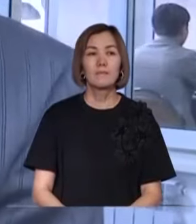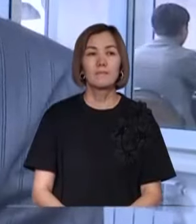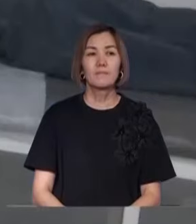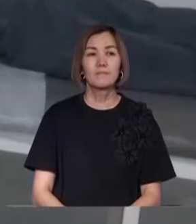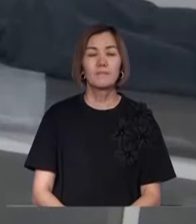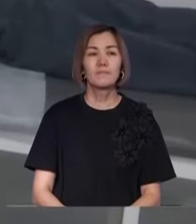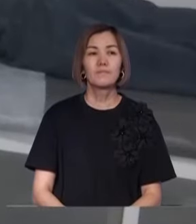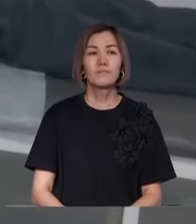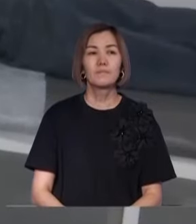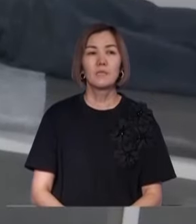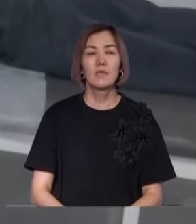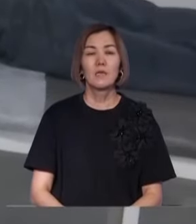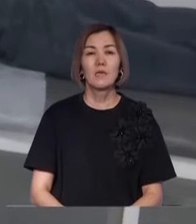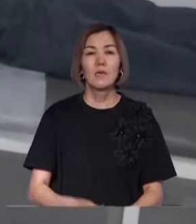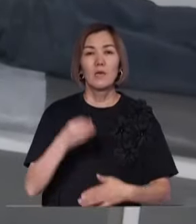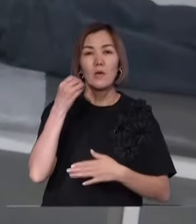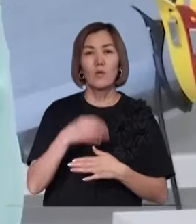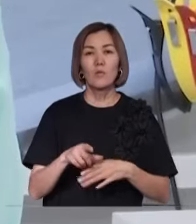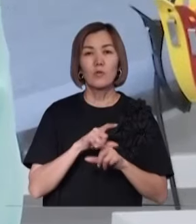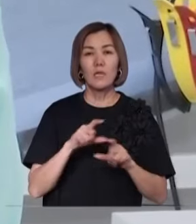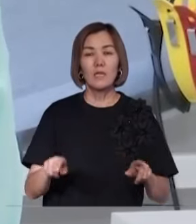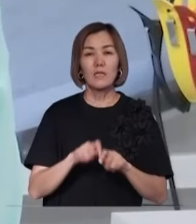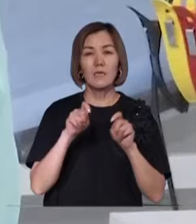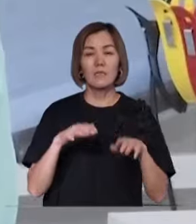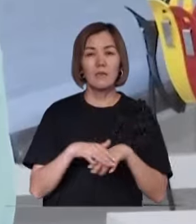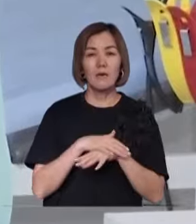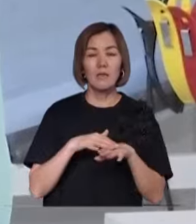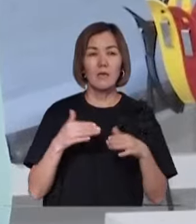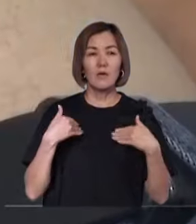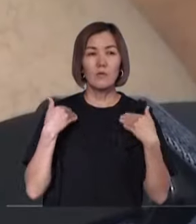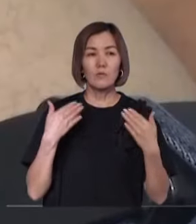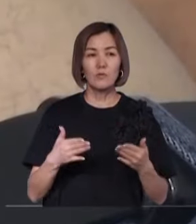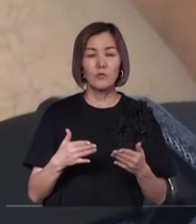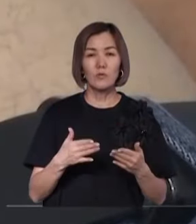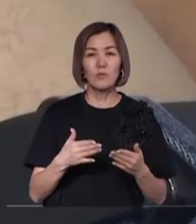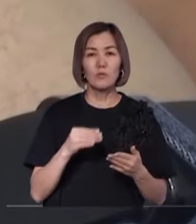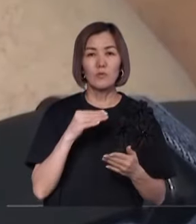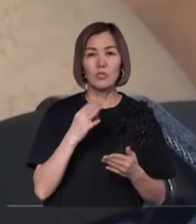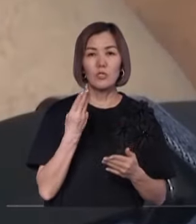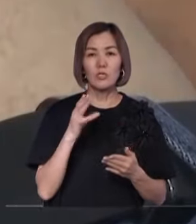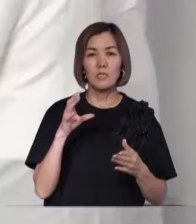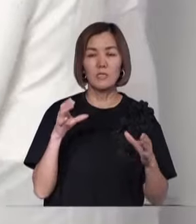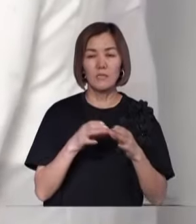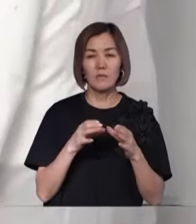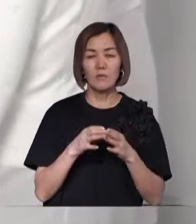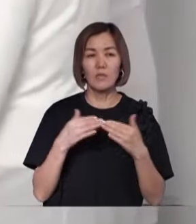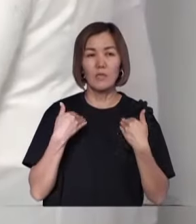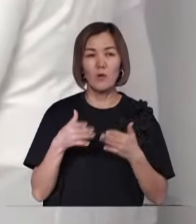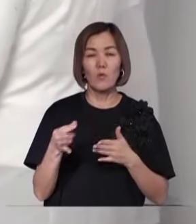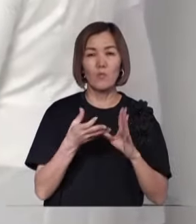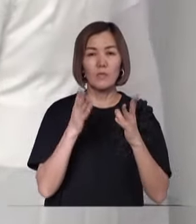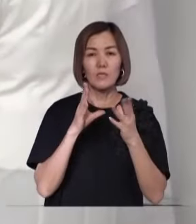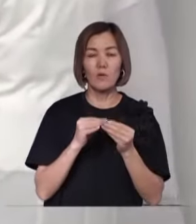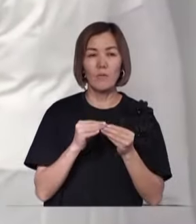отыр. Айта кетсек, аталмыш орталықты ел игілігіне ұсынып отырған Новая Инвест жауапкершілігі шектеулі серіктестігі облыс